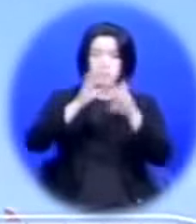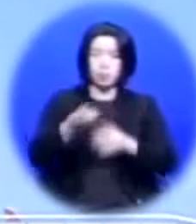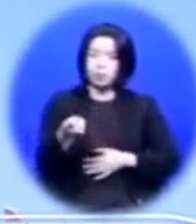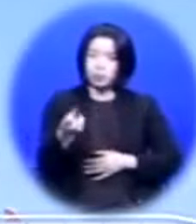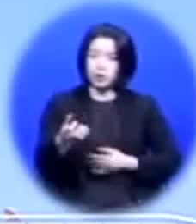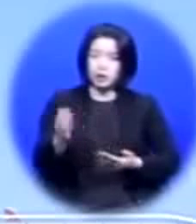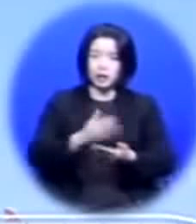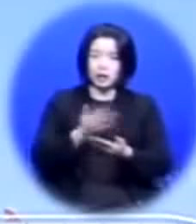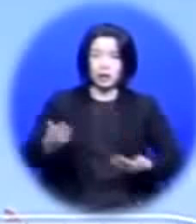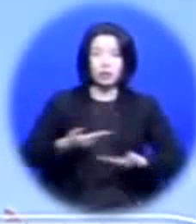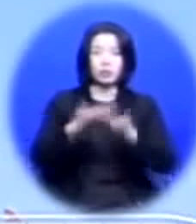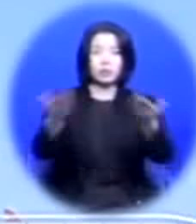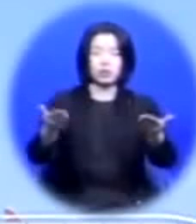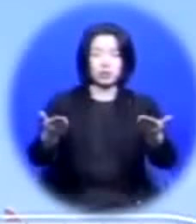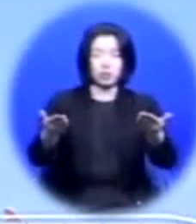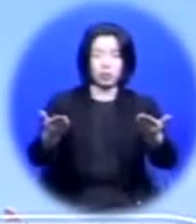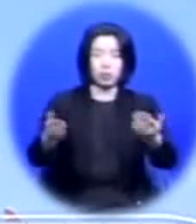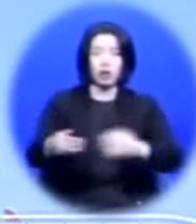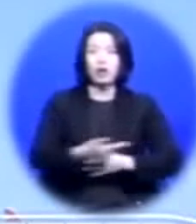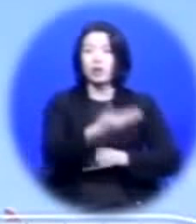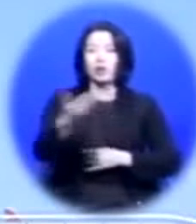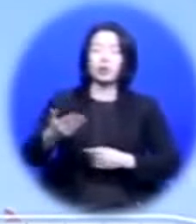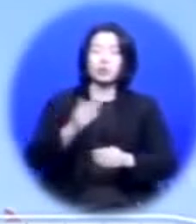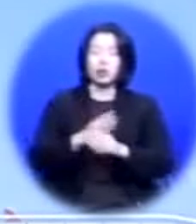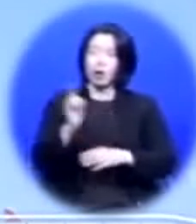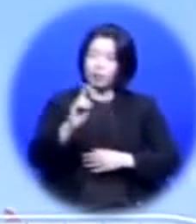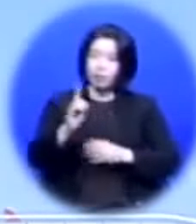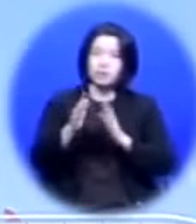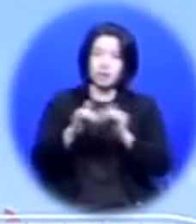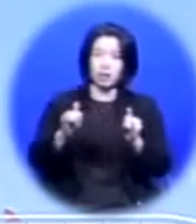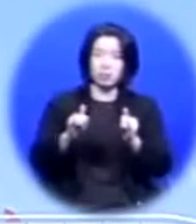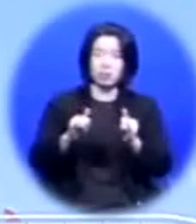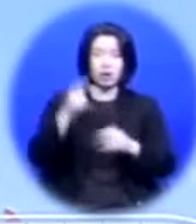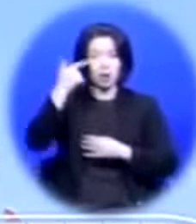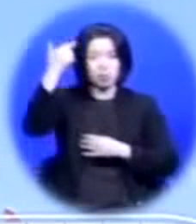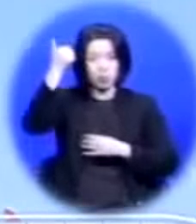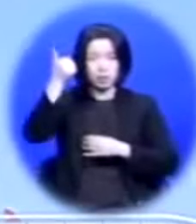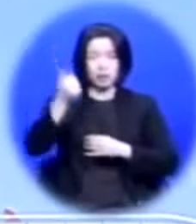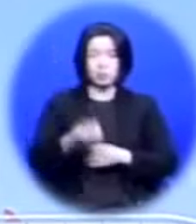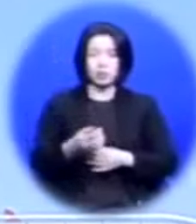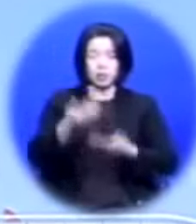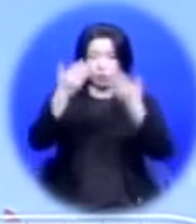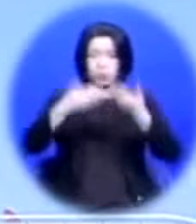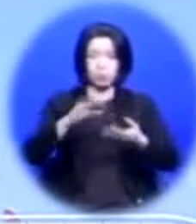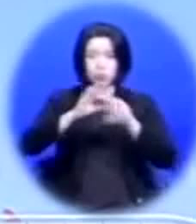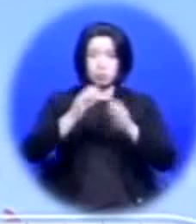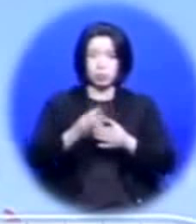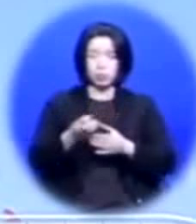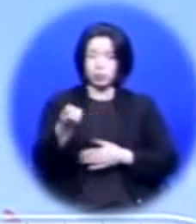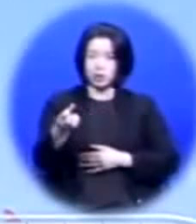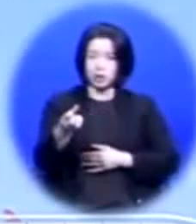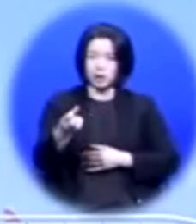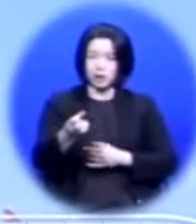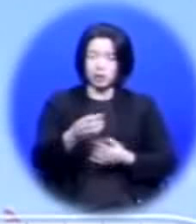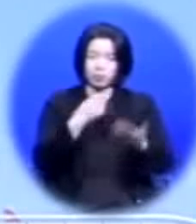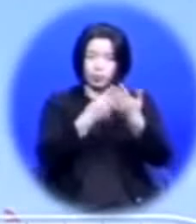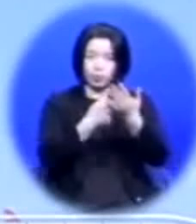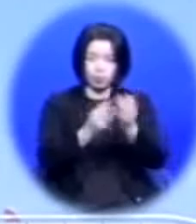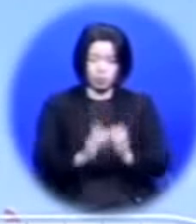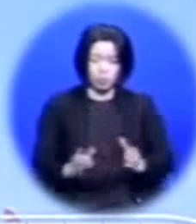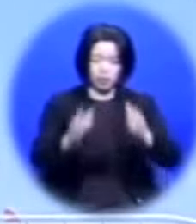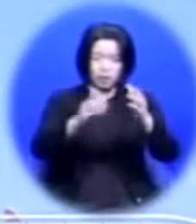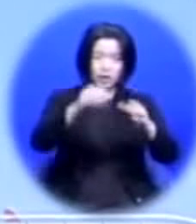드렸다고 합시다 그러면 여러분들 중에 어떤 분은 목사님이 주신 포도시 그래서 유리병 속에다가 딱 넣어